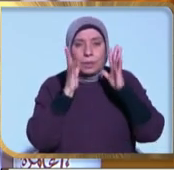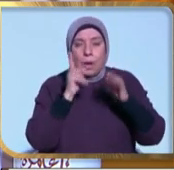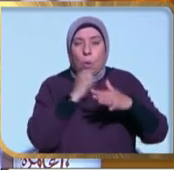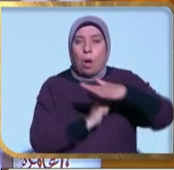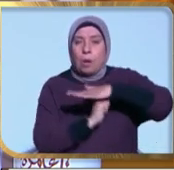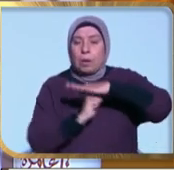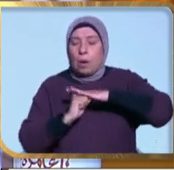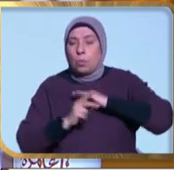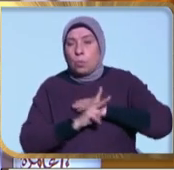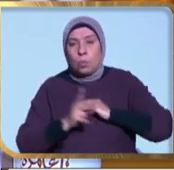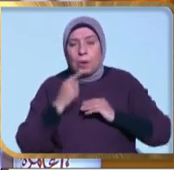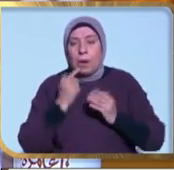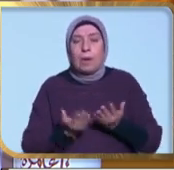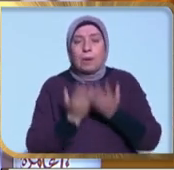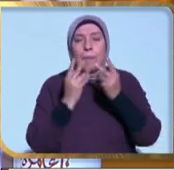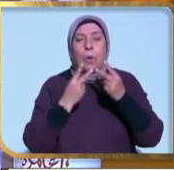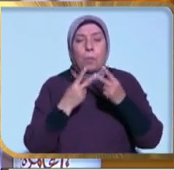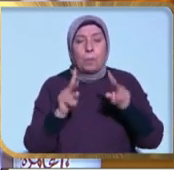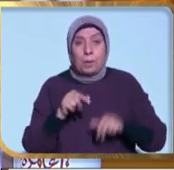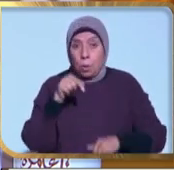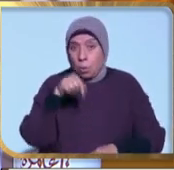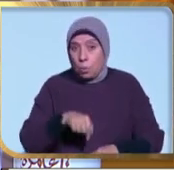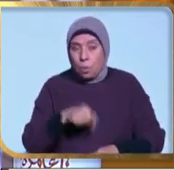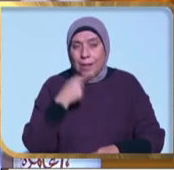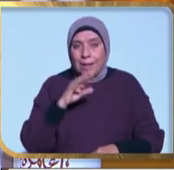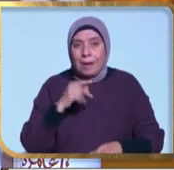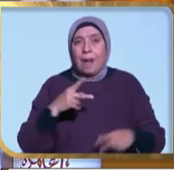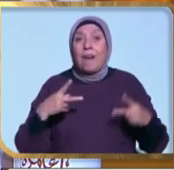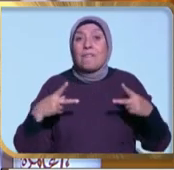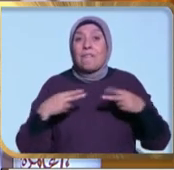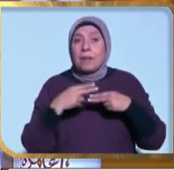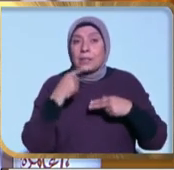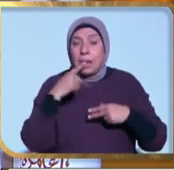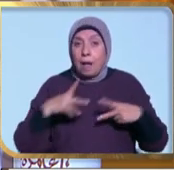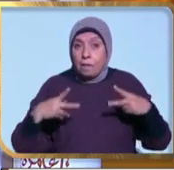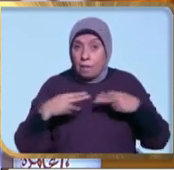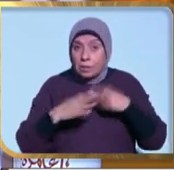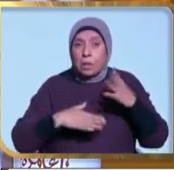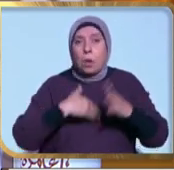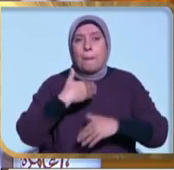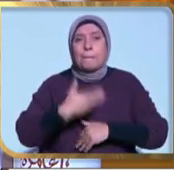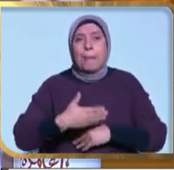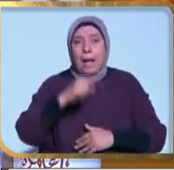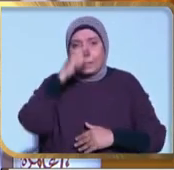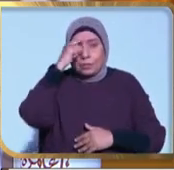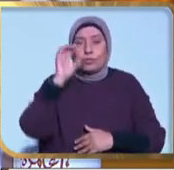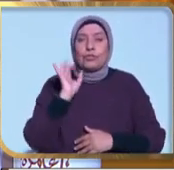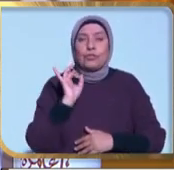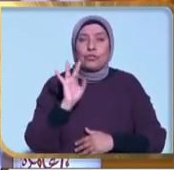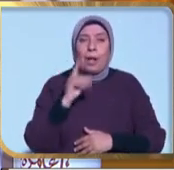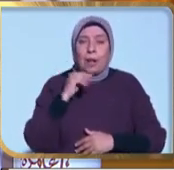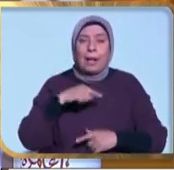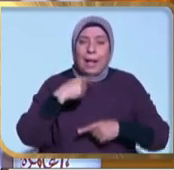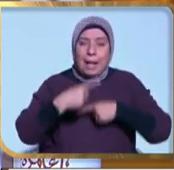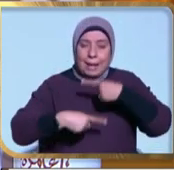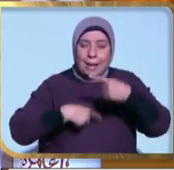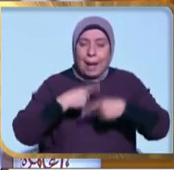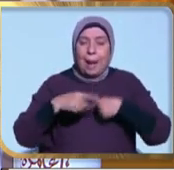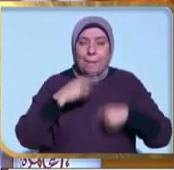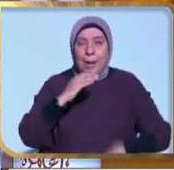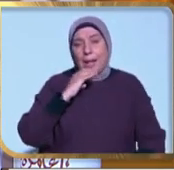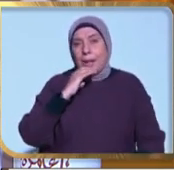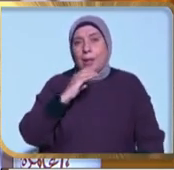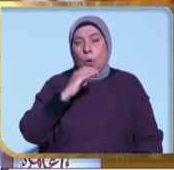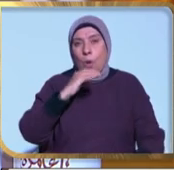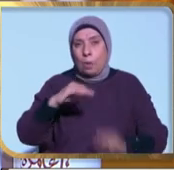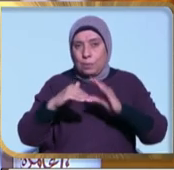سبحانه وتعالى القبول هستاذن حضراتكم في هذا الفاصل وبعد الفاصل ان شاء الله نستكمل الرد على اسئله حضراتكم اللي